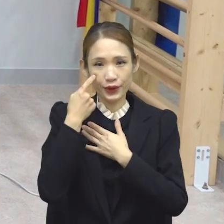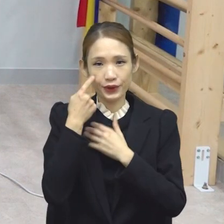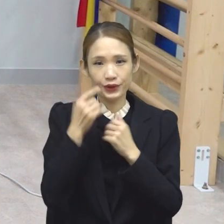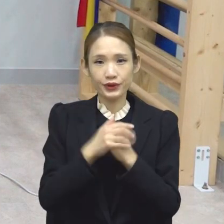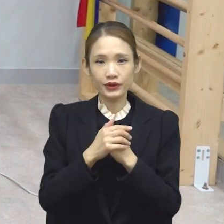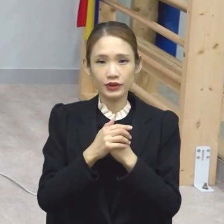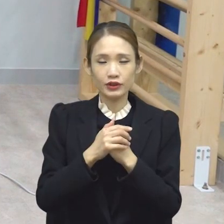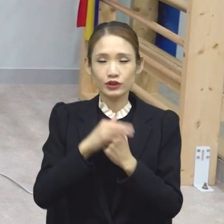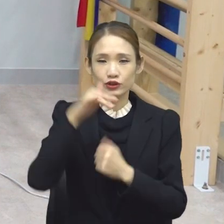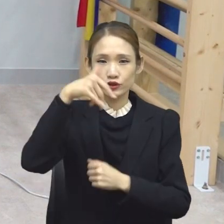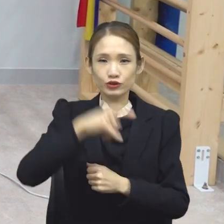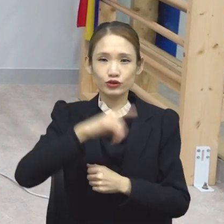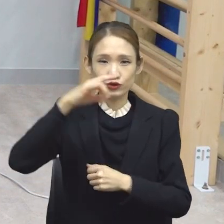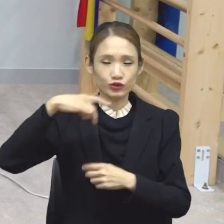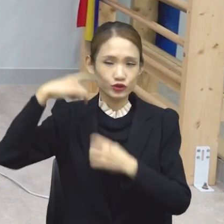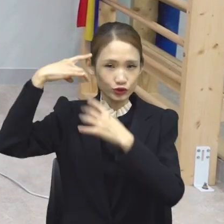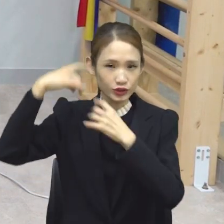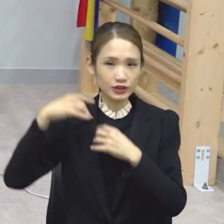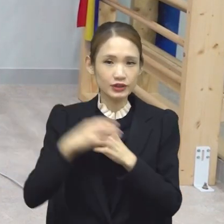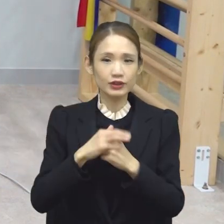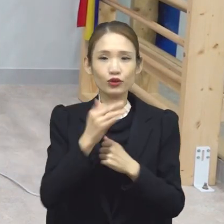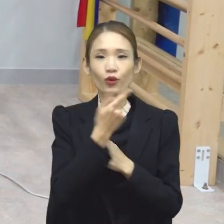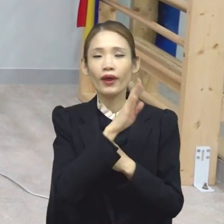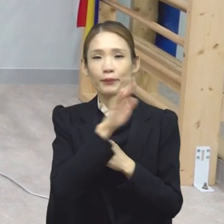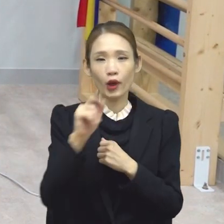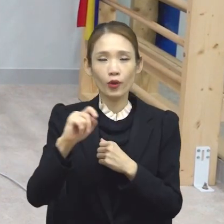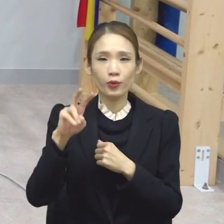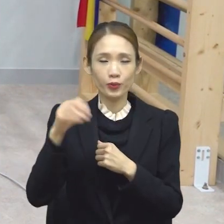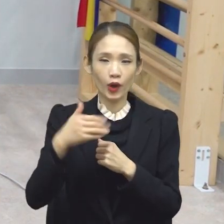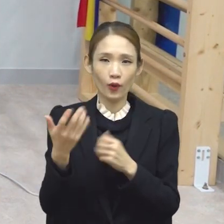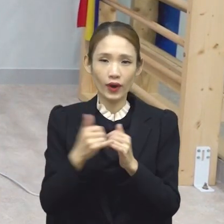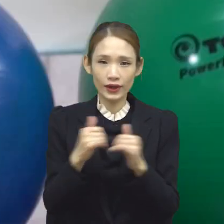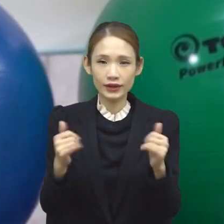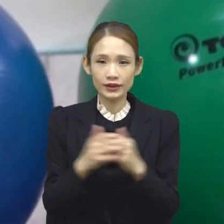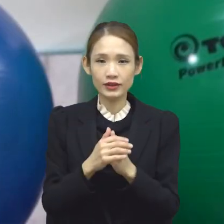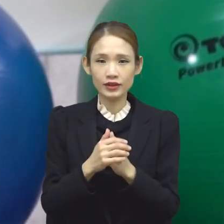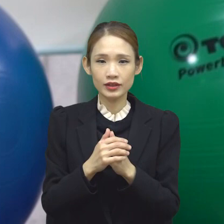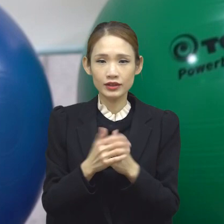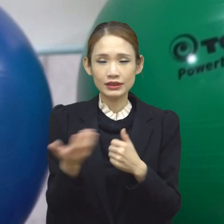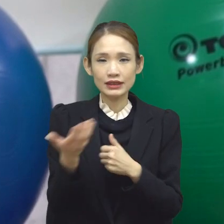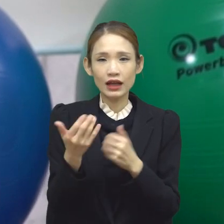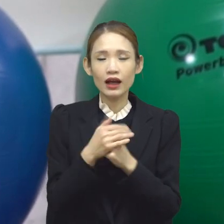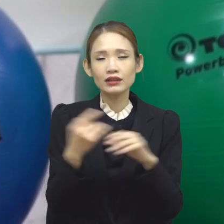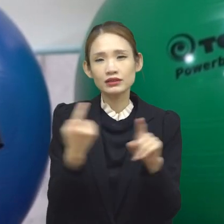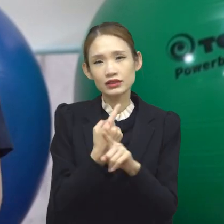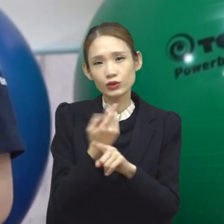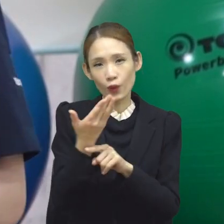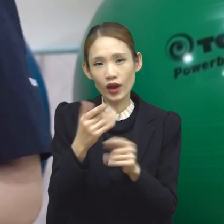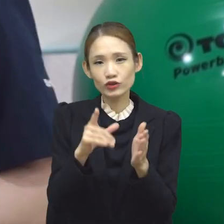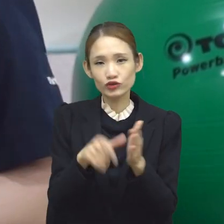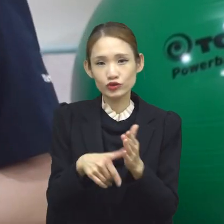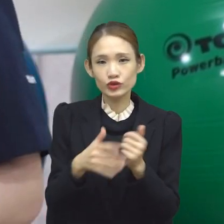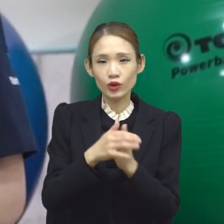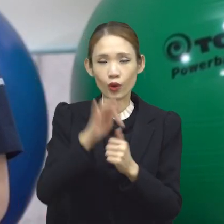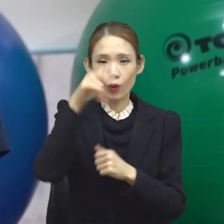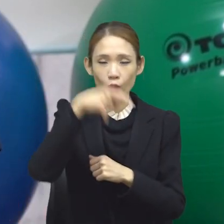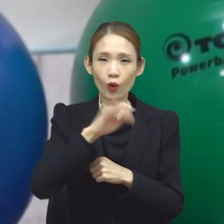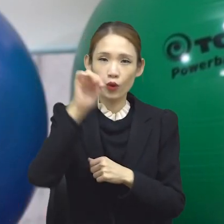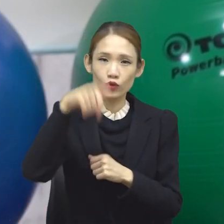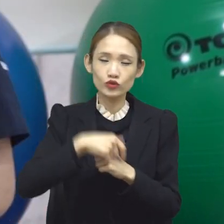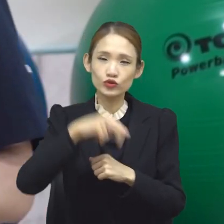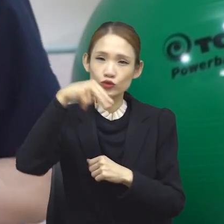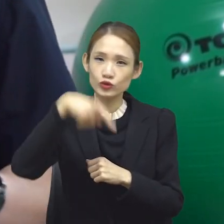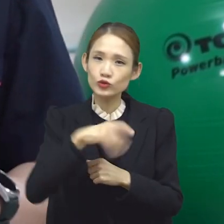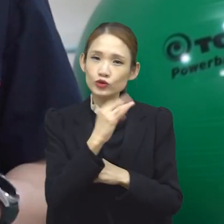이제 중추신경계, 그러니까 이제 뇌병변 환자들을 중추신경계 환자들을 치료할 때 네. 고유수용성 감각기라고